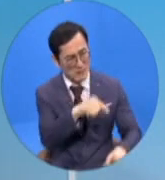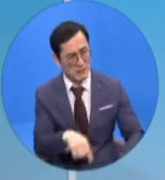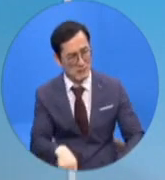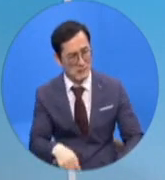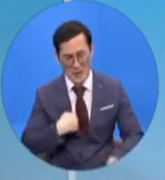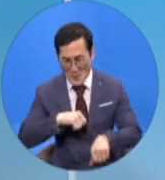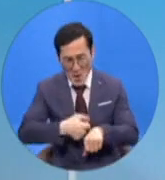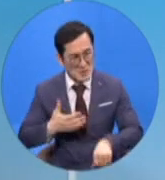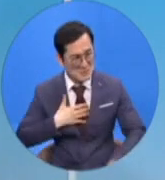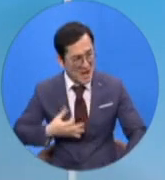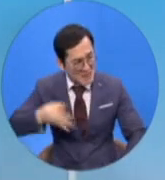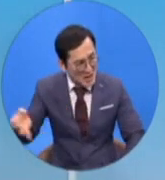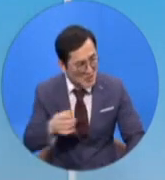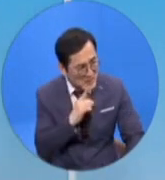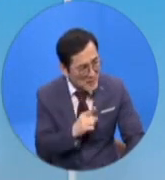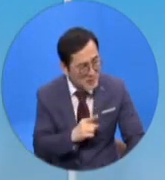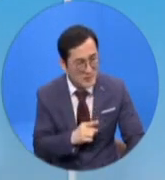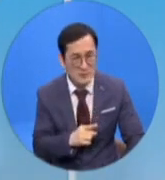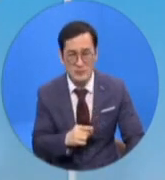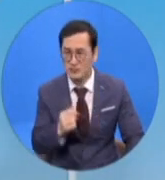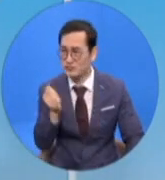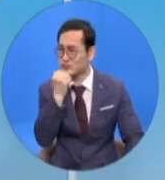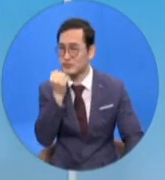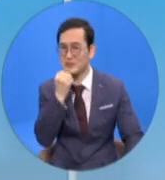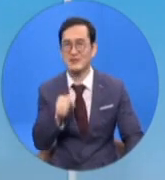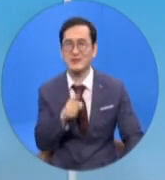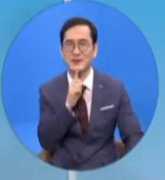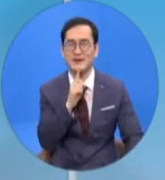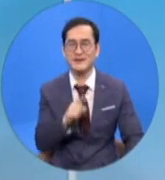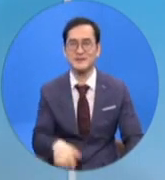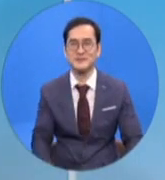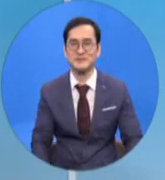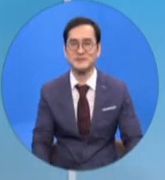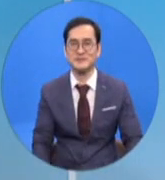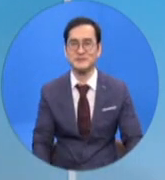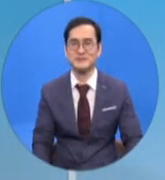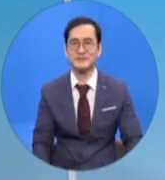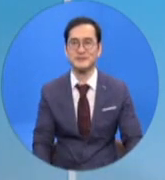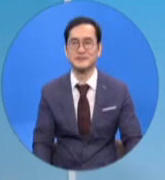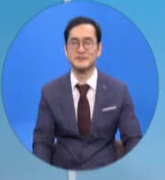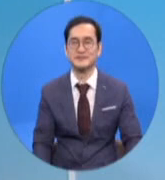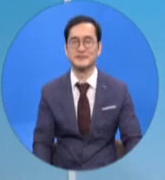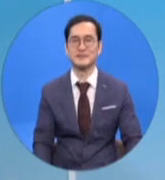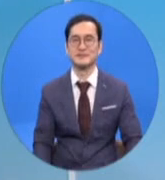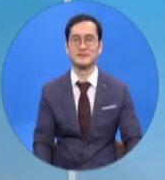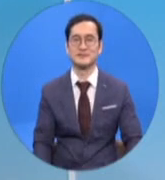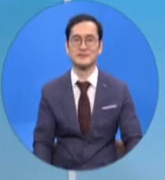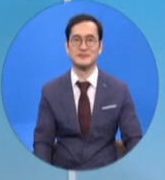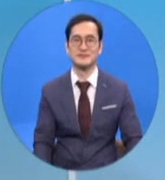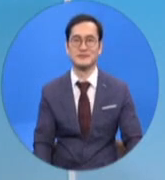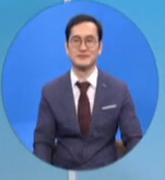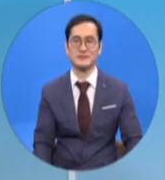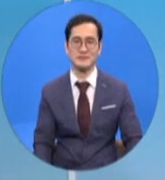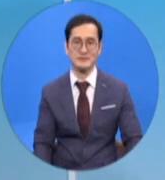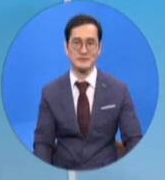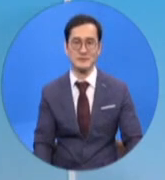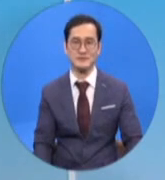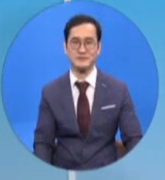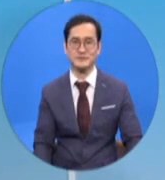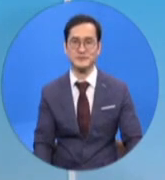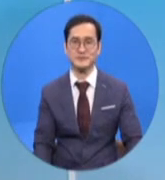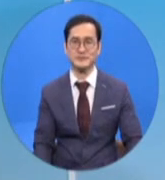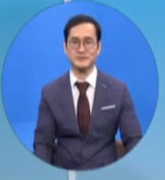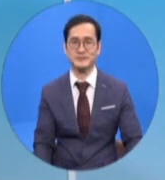말을 했습니다 이미 과열될 대로 과연 10 된 이경선 상황에서 최근에 네거티브 중단에 합의한 두